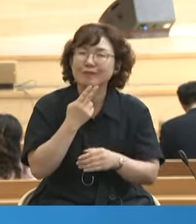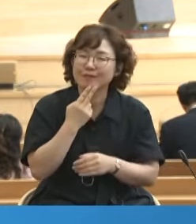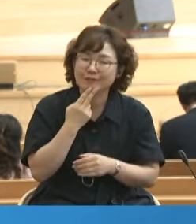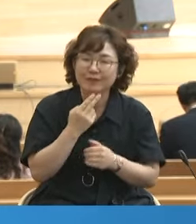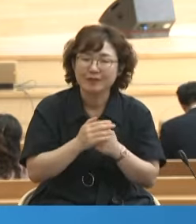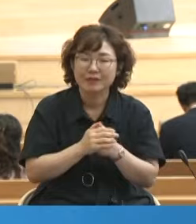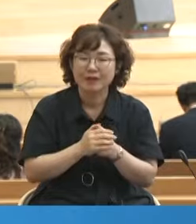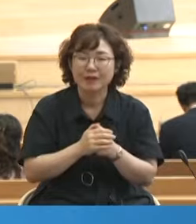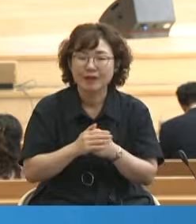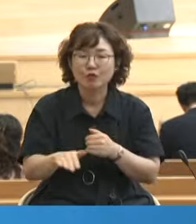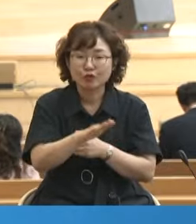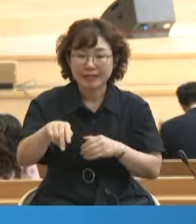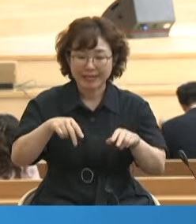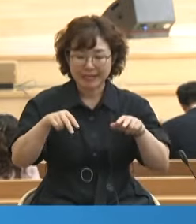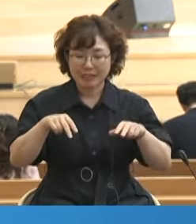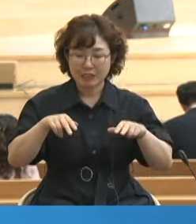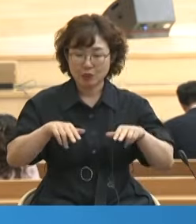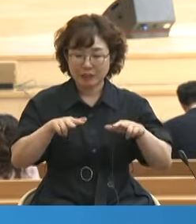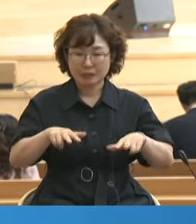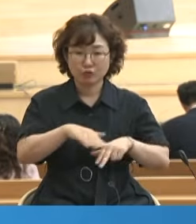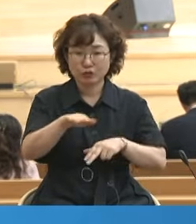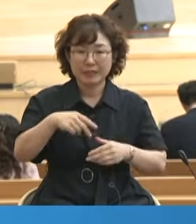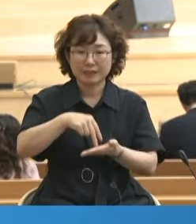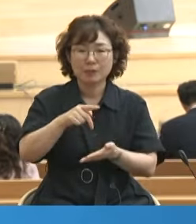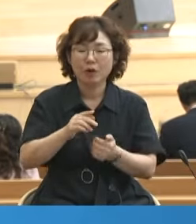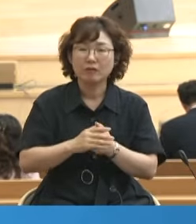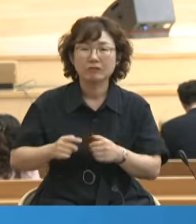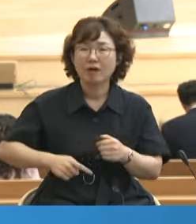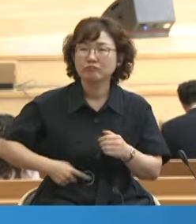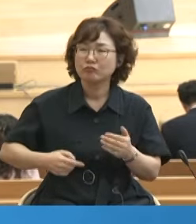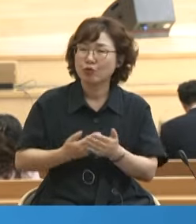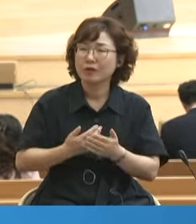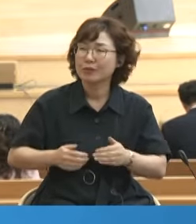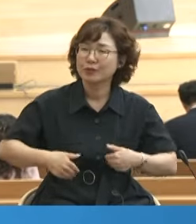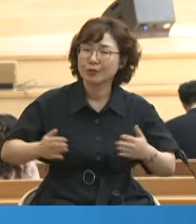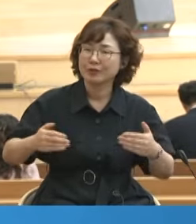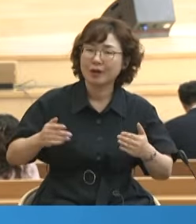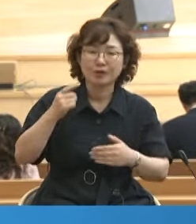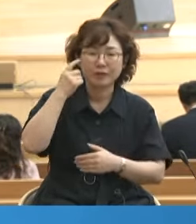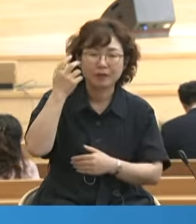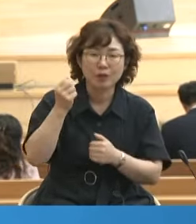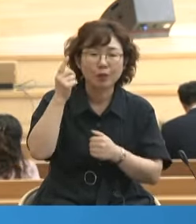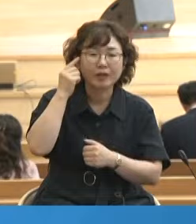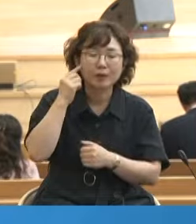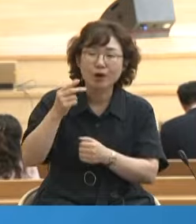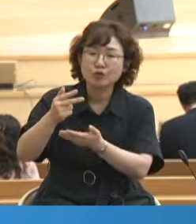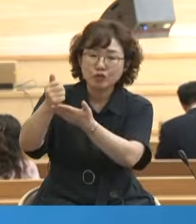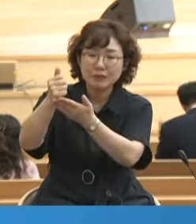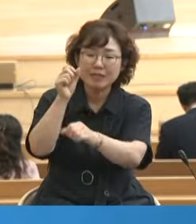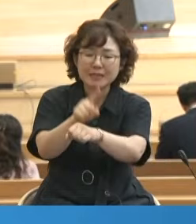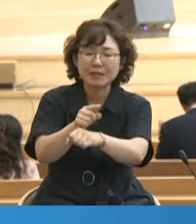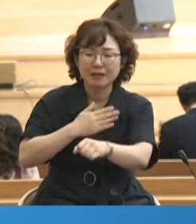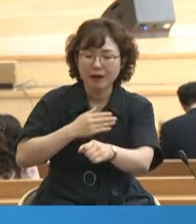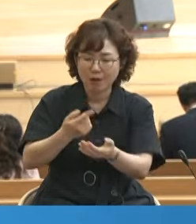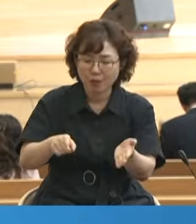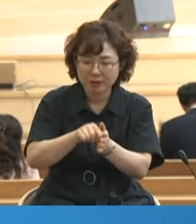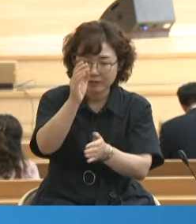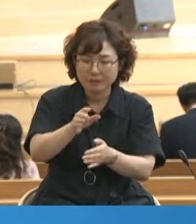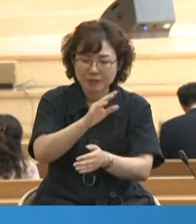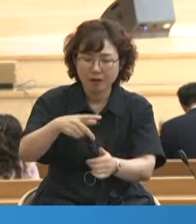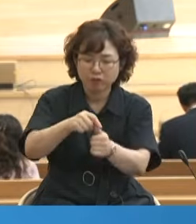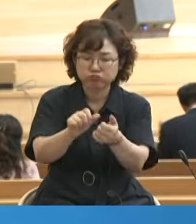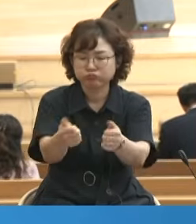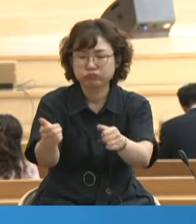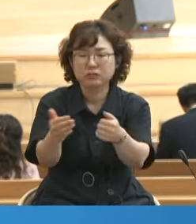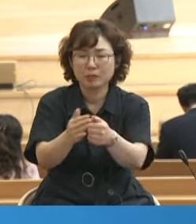우리는 이렇게 생각해요. 나는 더 이상의 회개가 필요 없다. 왜? 주님이 나를 위해서 십자가를 지셨으니 나는